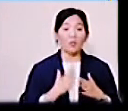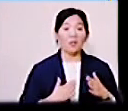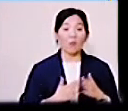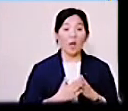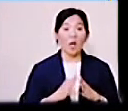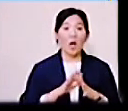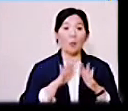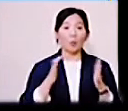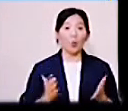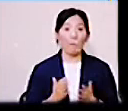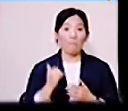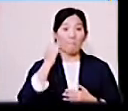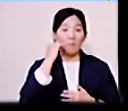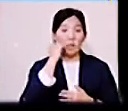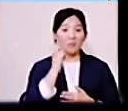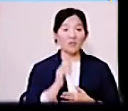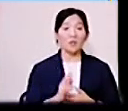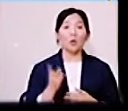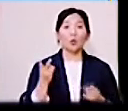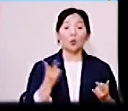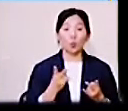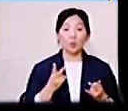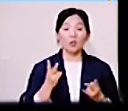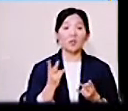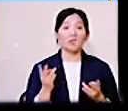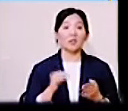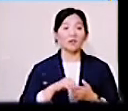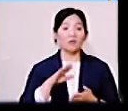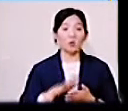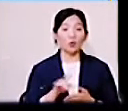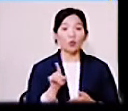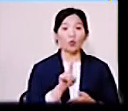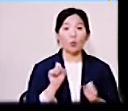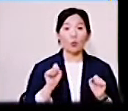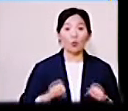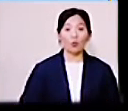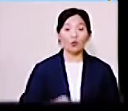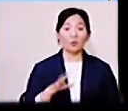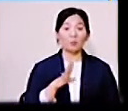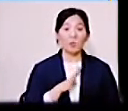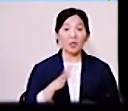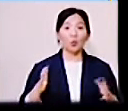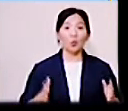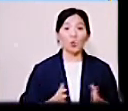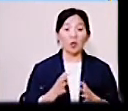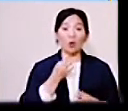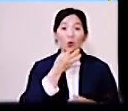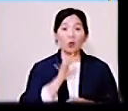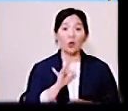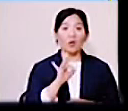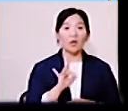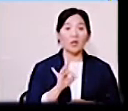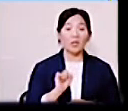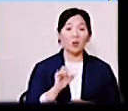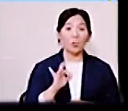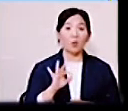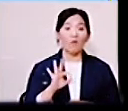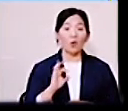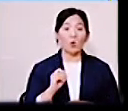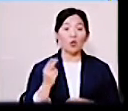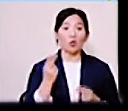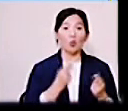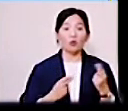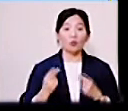памяти в килобайтах нужно зарезервировать, чтобы можно было сохранить любое растровое изображение